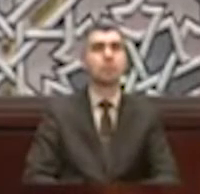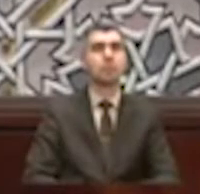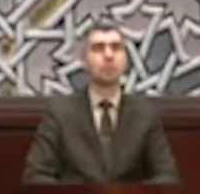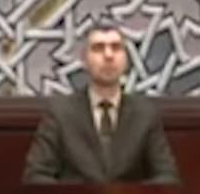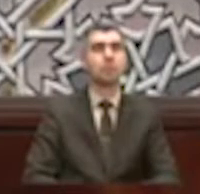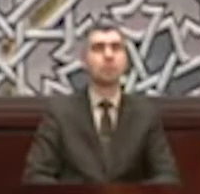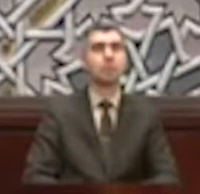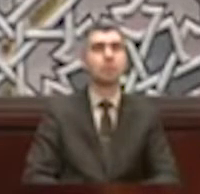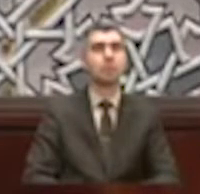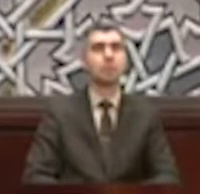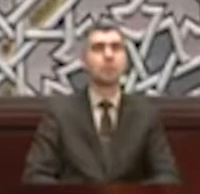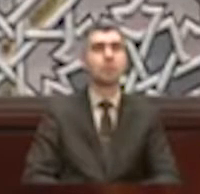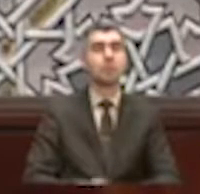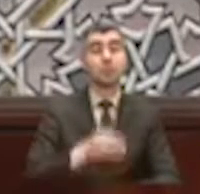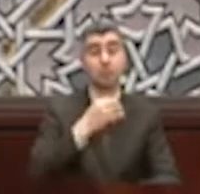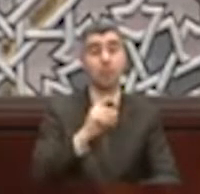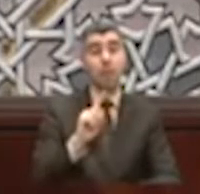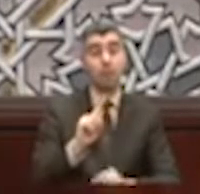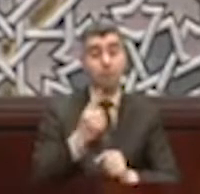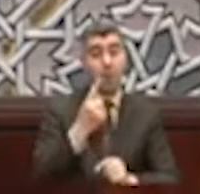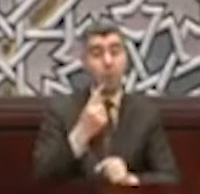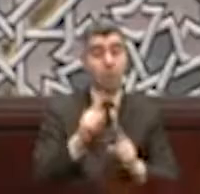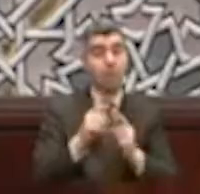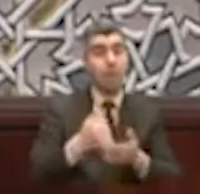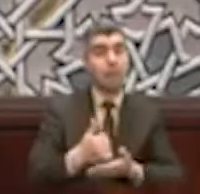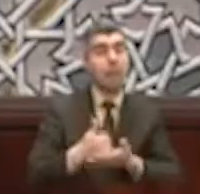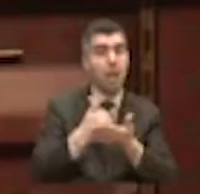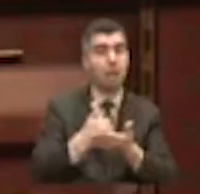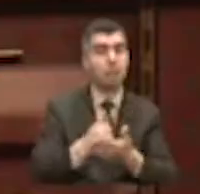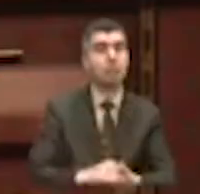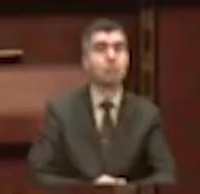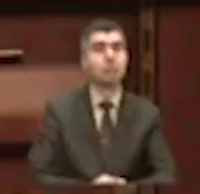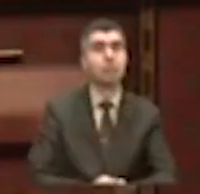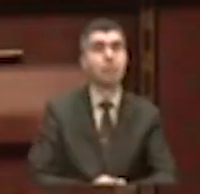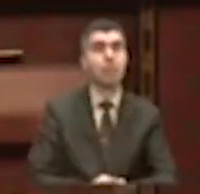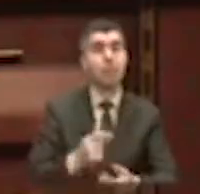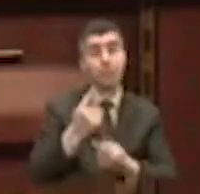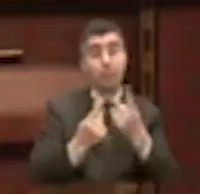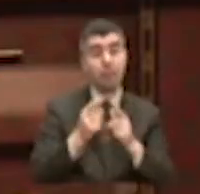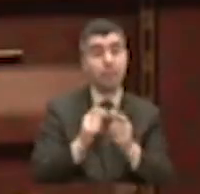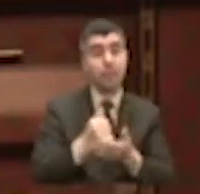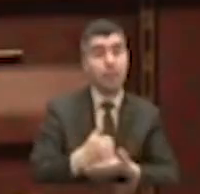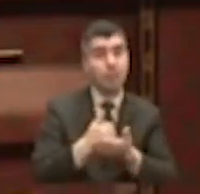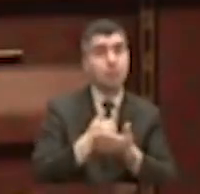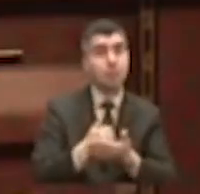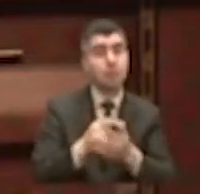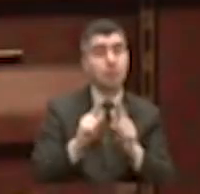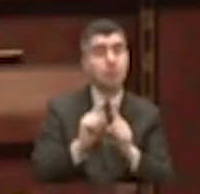سيد النائب، أولا الدعم تيمشي كاين